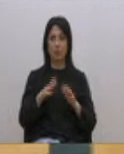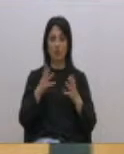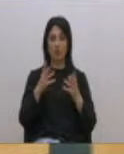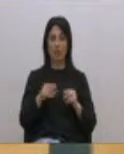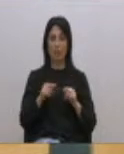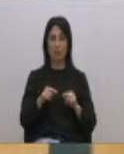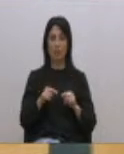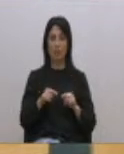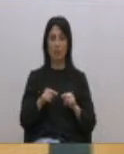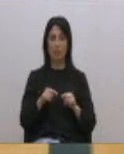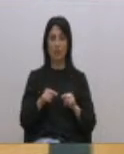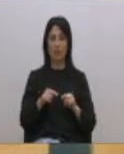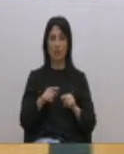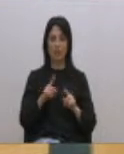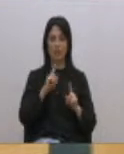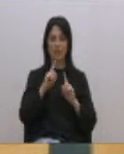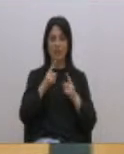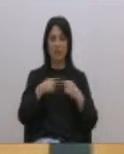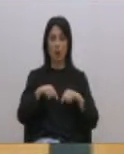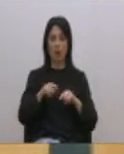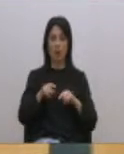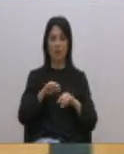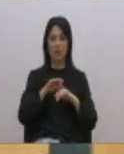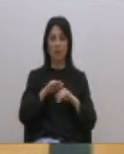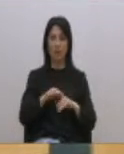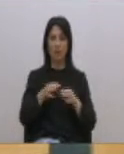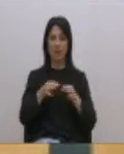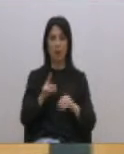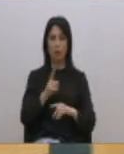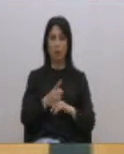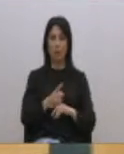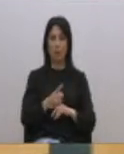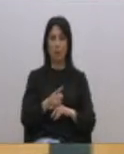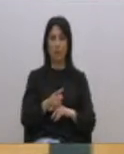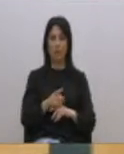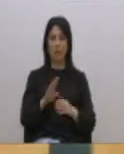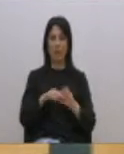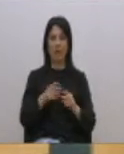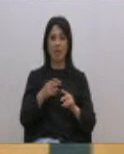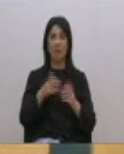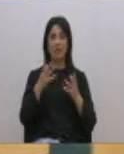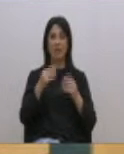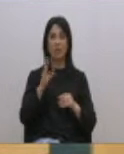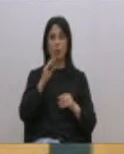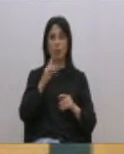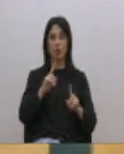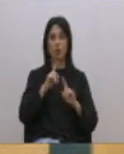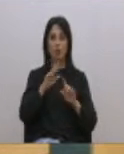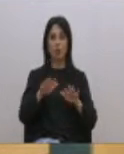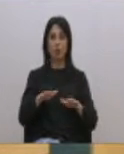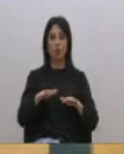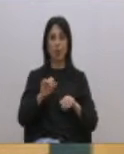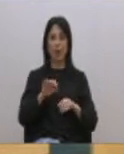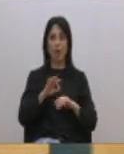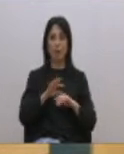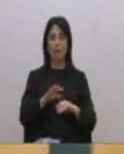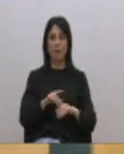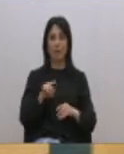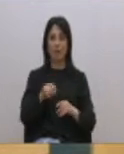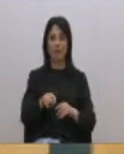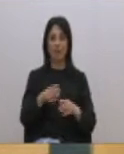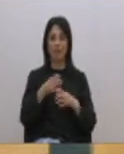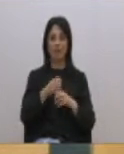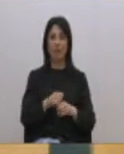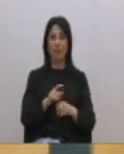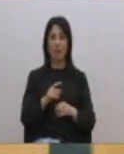დღეებში სათათბირო ორგანოების ხდომების გამართვა უშებელია. Garda imprisa, rodesa sprenalus cloma arimarteba, agnișnul